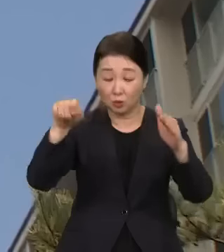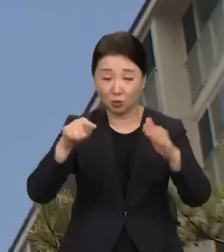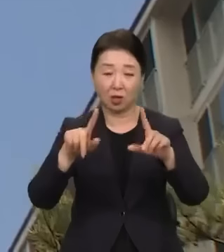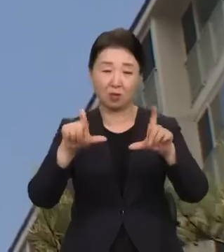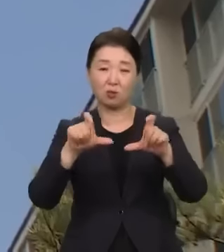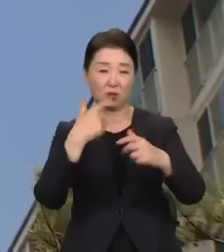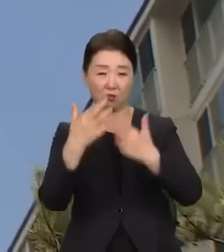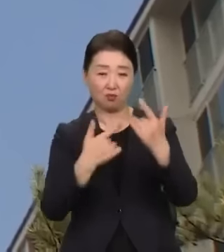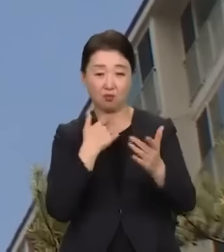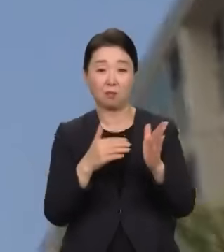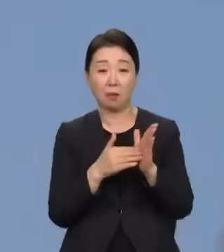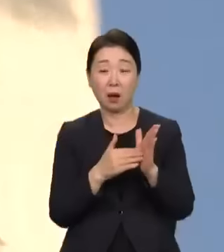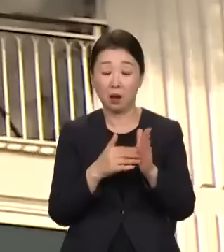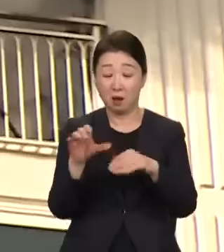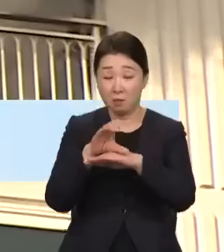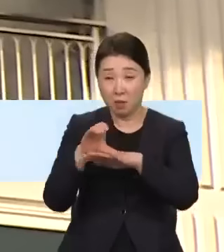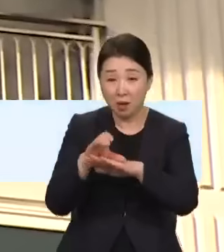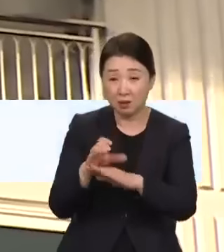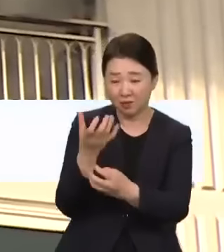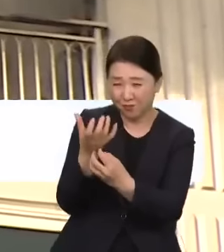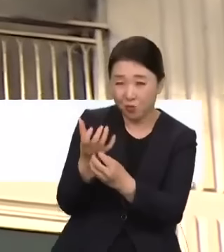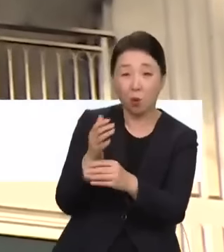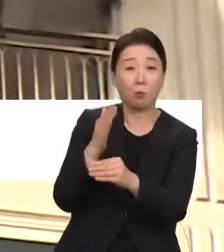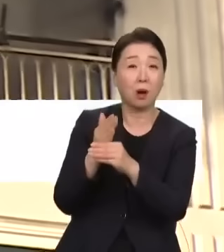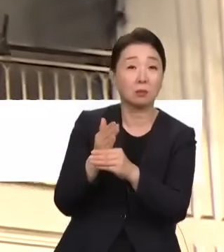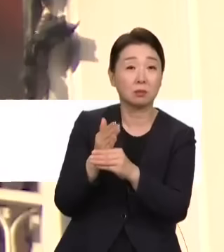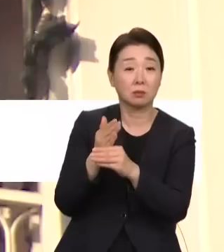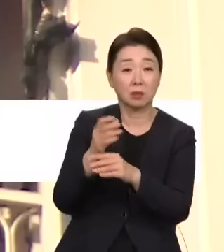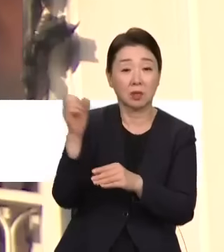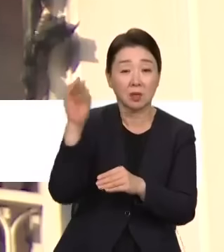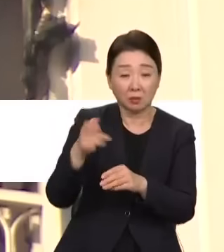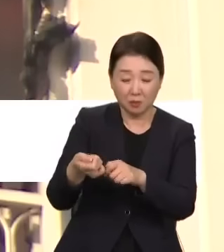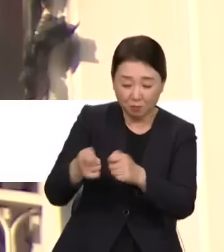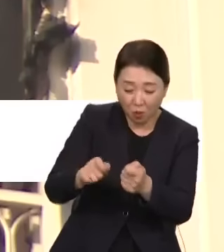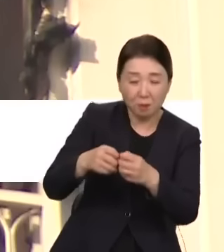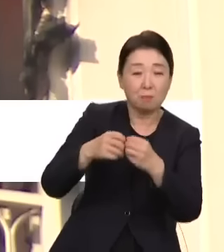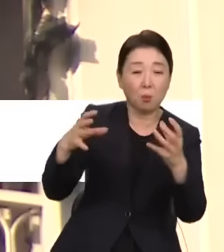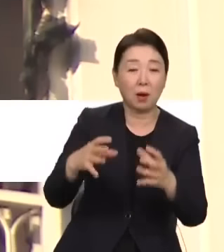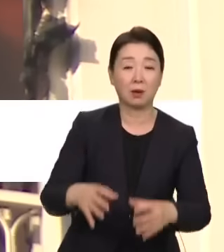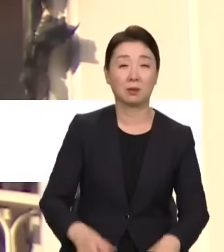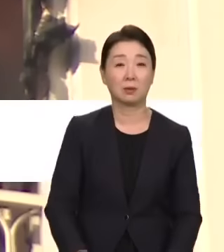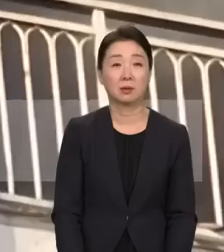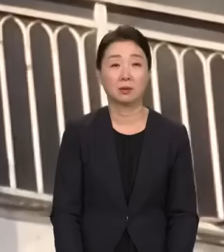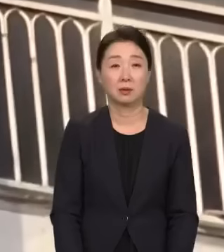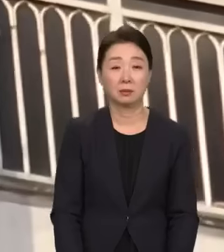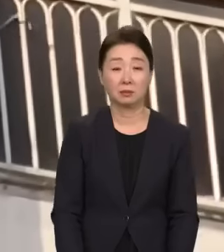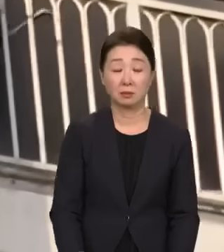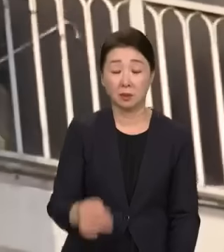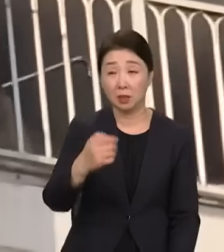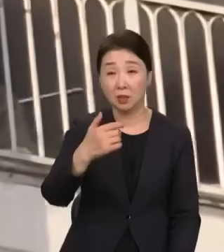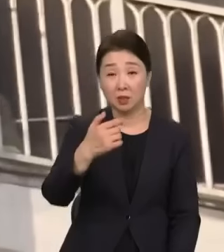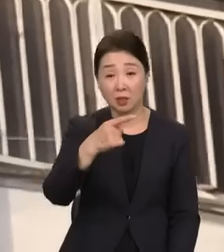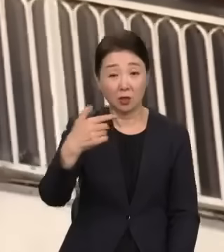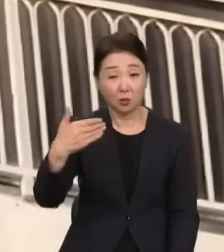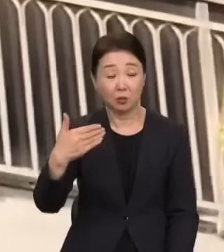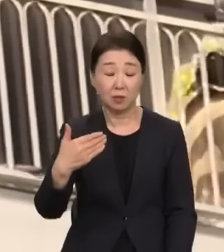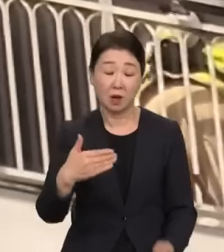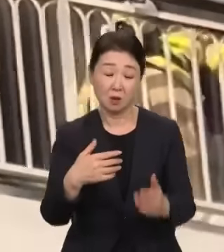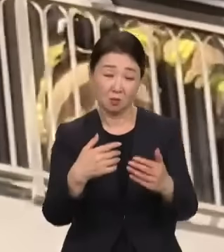났습니다. 베란다에서 곰탕을 끓이고 있었는데 버너 부탄가스가 폭발했습니다. 소방은 화재 대응